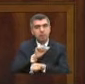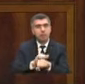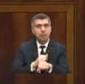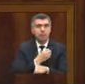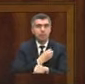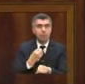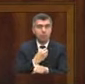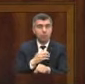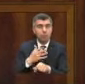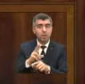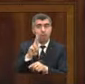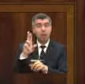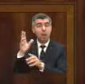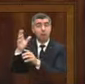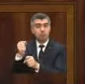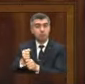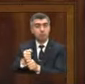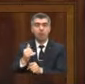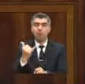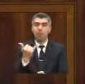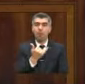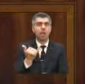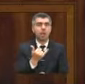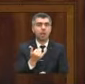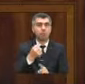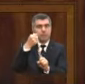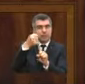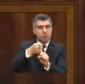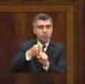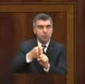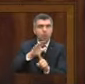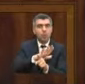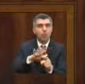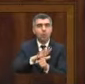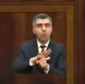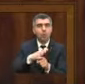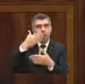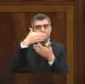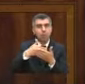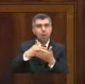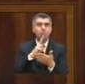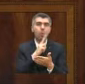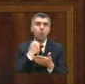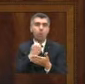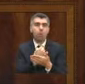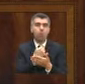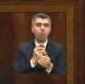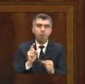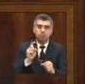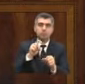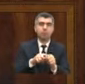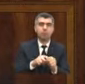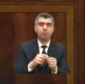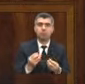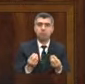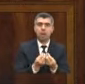الملك حفظه الله يعتبر دفعة قوية لهذا العمل ولبلادنا، والحكومة منخرطة فيه